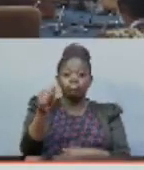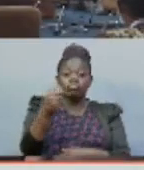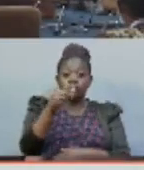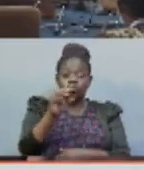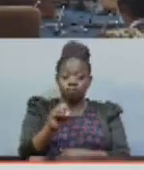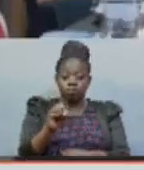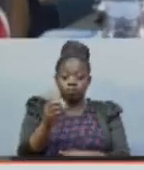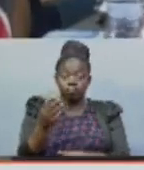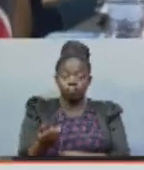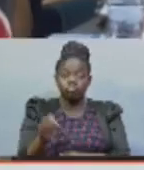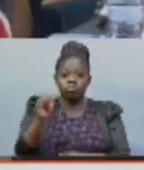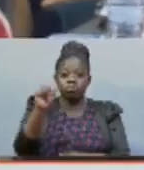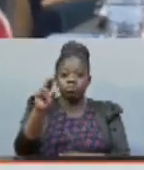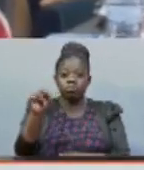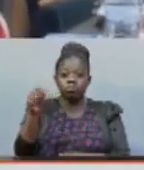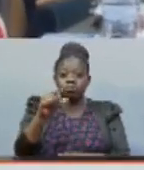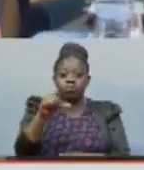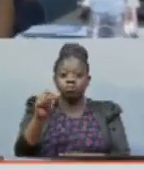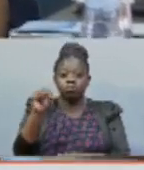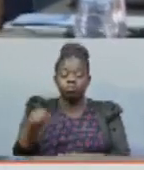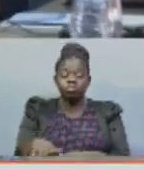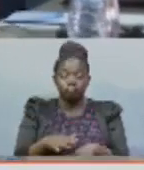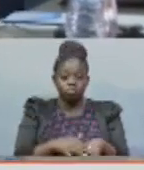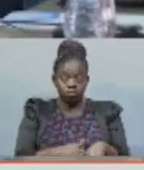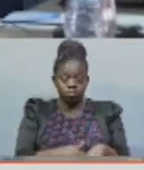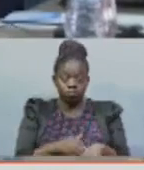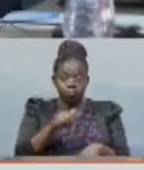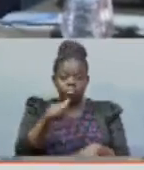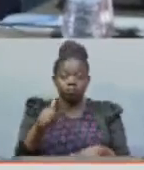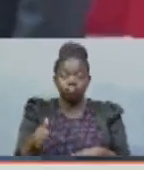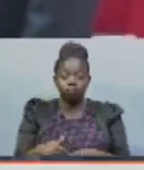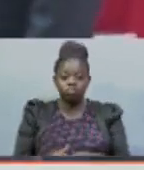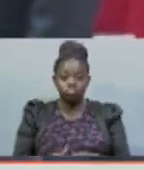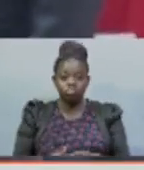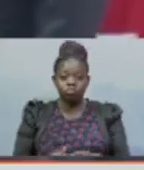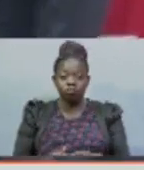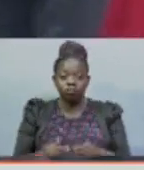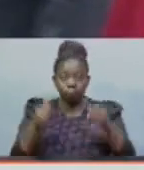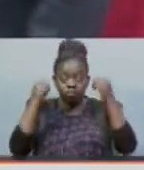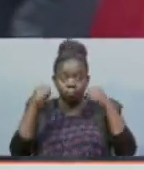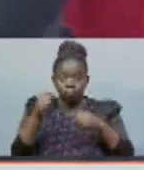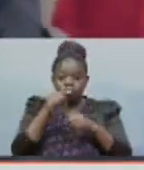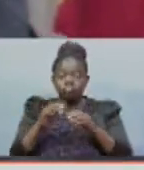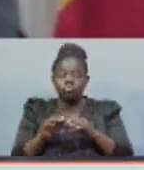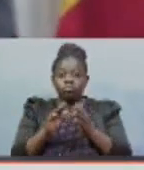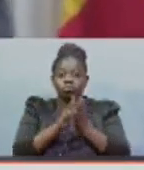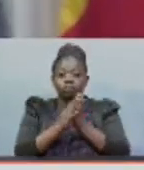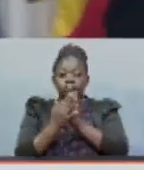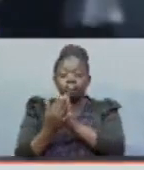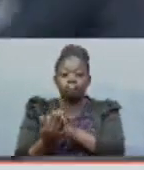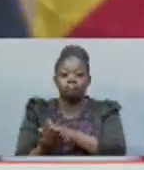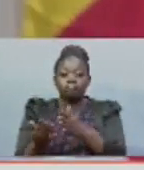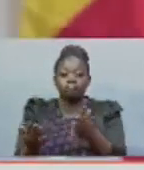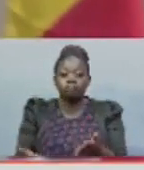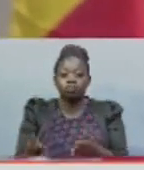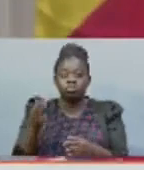Manuel Lourenco wa Angola owa South Africa Cyril Ramaphosa na balala President Museveni mukungana runo awade wasembebo mukago